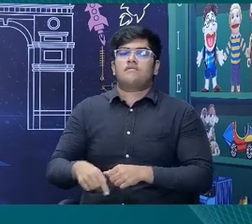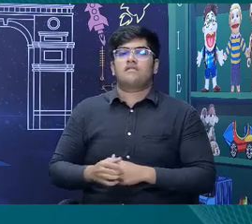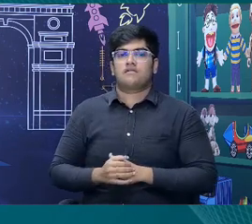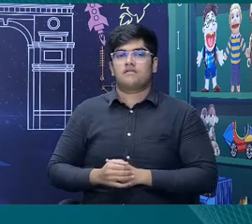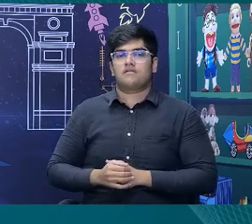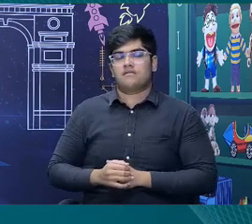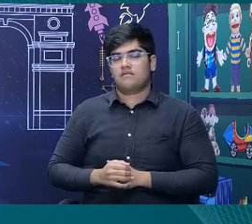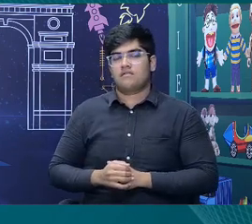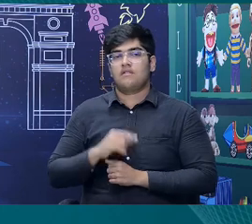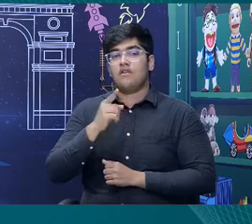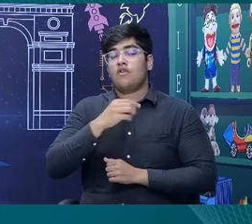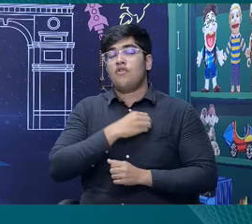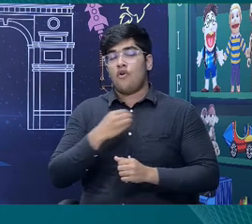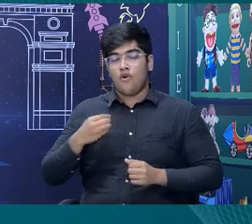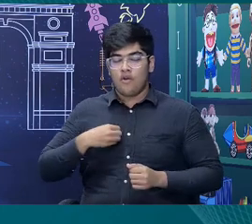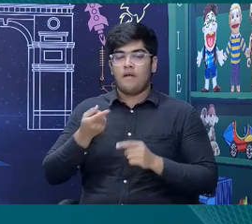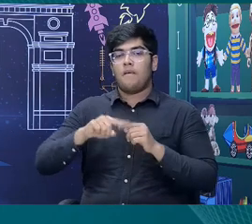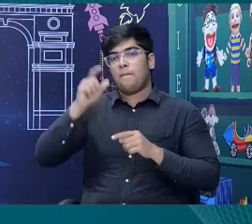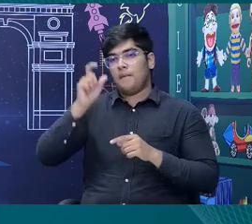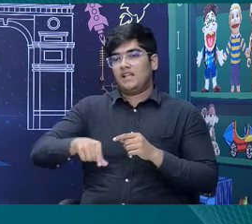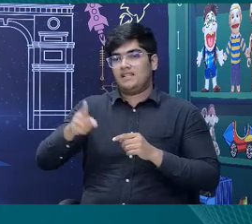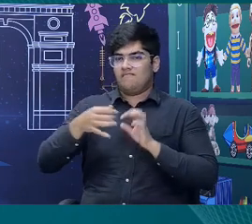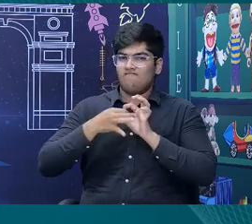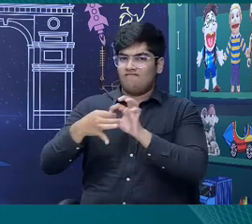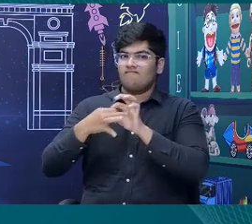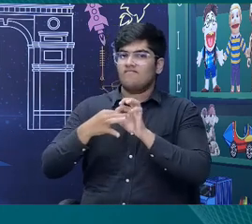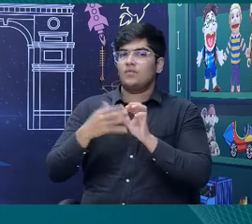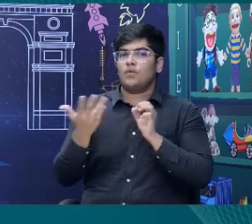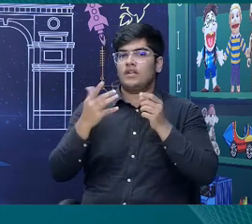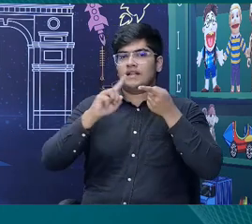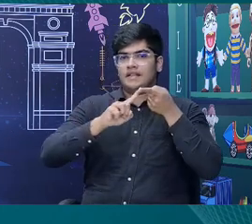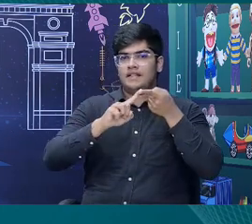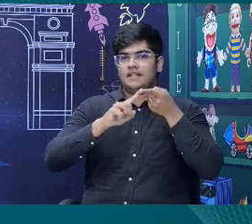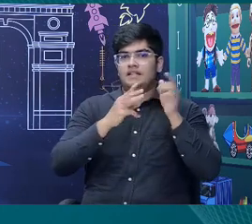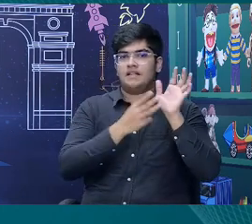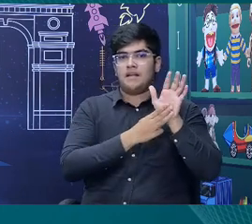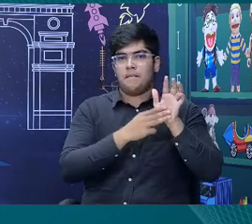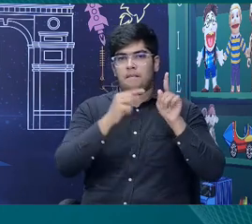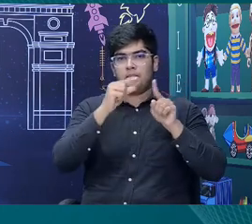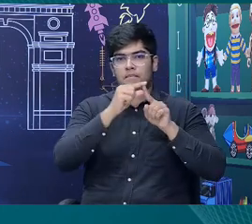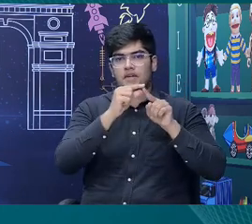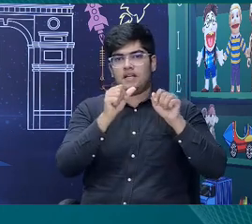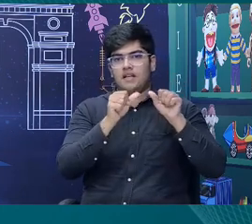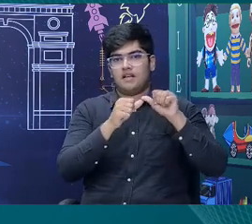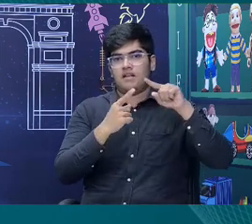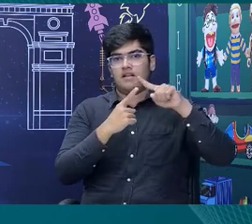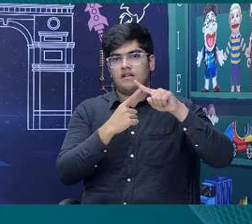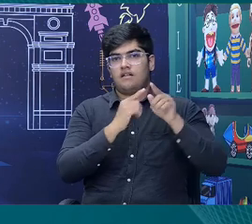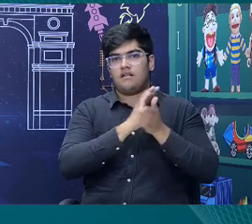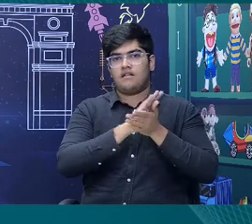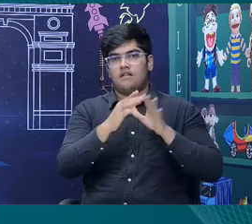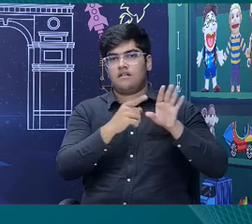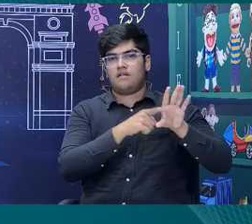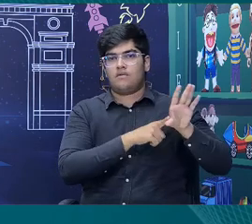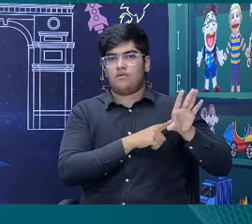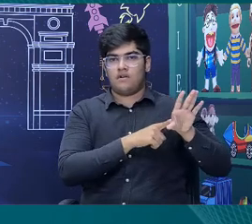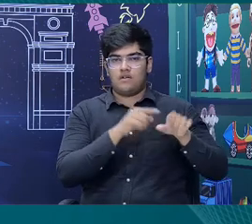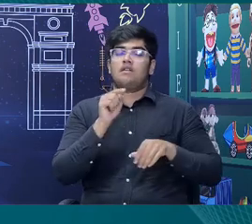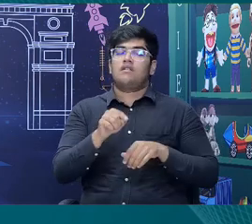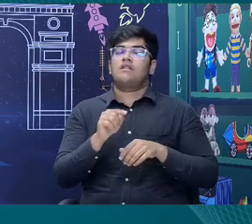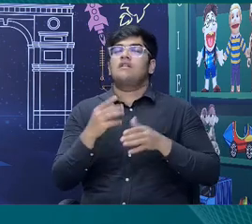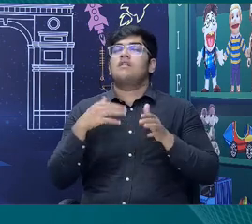का जो रिलेशनशिप है वो एंपैथी पे बेस्ड है एंपैथी क्या होती है कि हम कैसे अपने आप को दूसरों की जगह रख के सोच सके सिंपैथी है